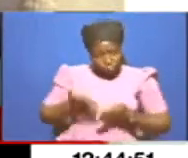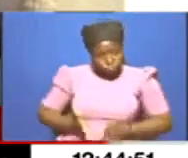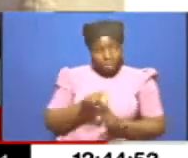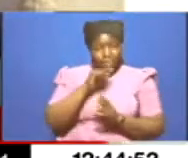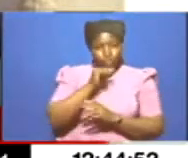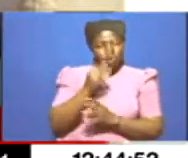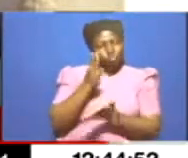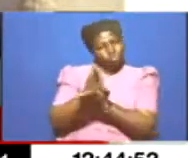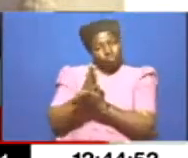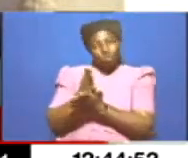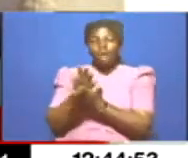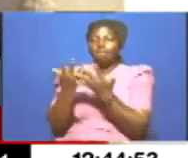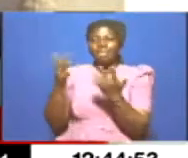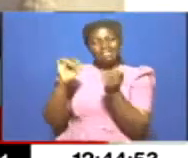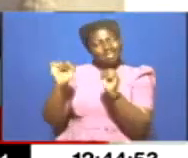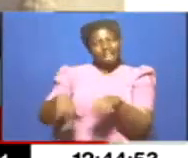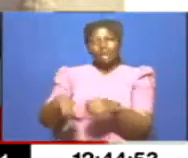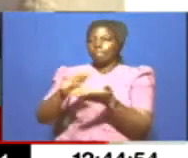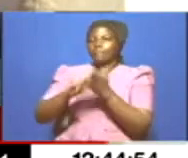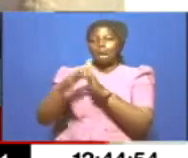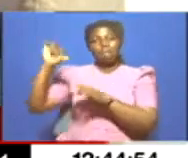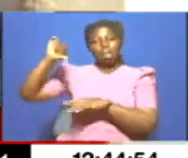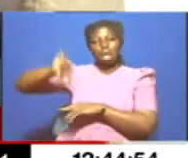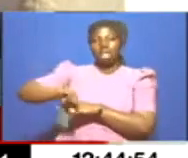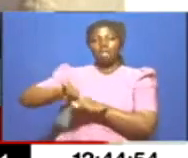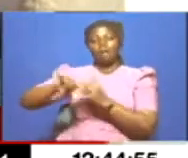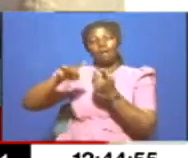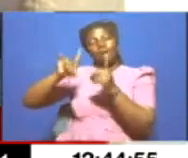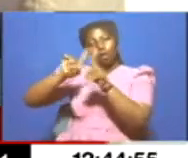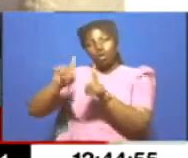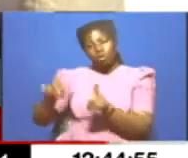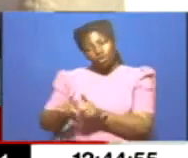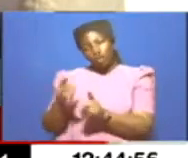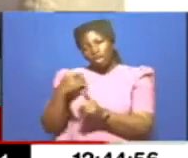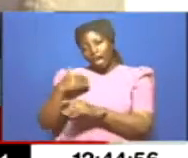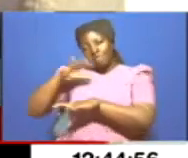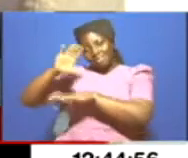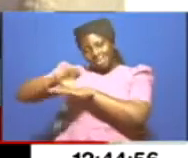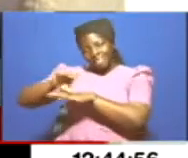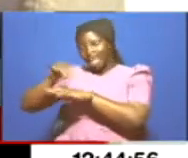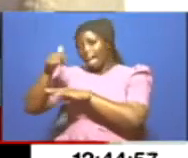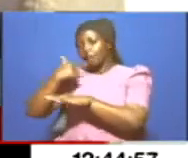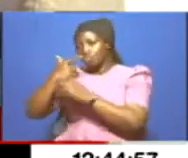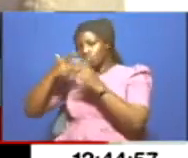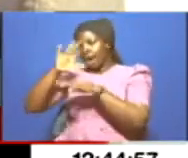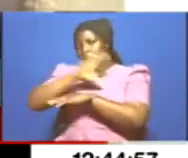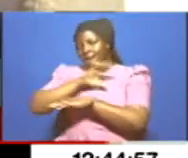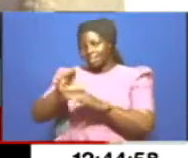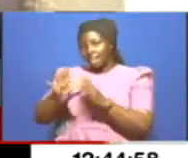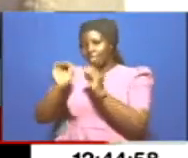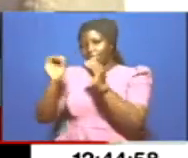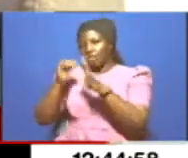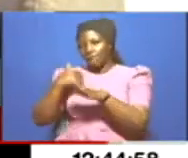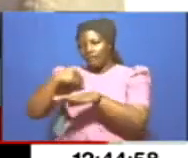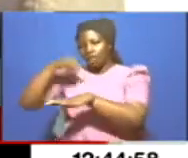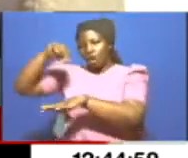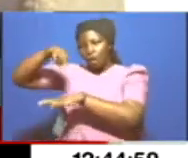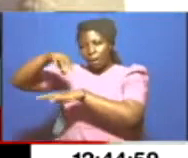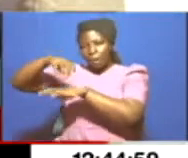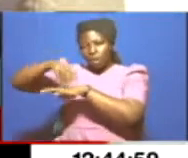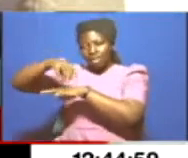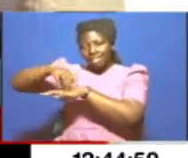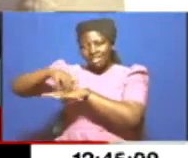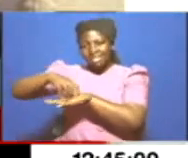na hayo niseme kwamba tuna makanisa, wale ambao si wa Kristo tuna misikiti. Kuna najua kuna wachungaji ama mashehe